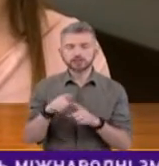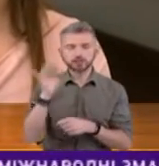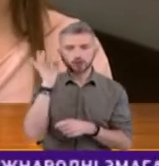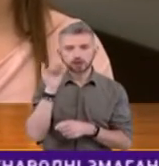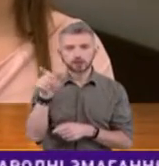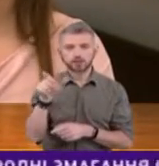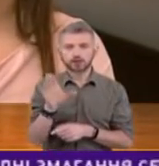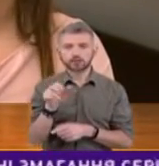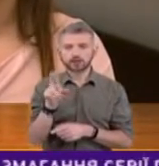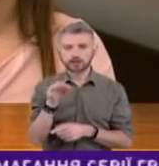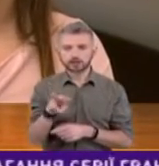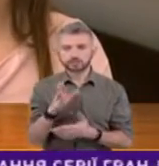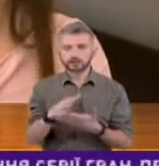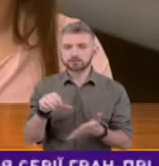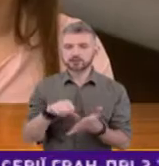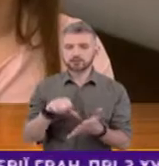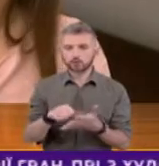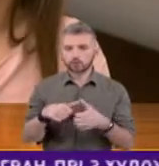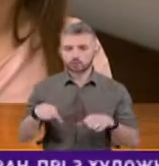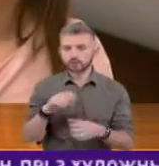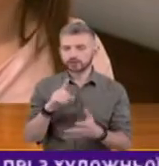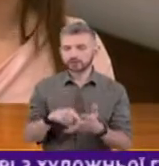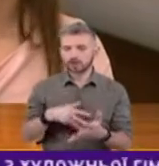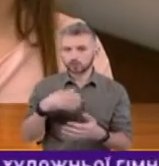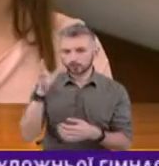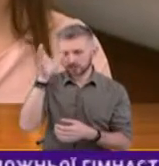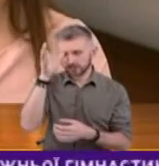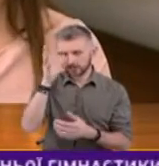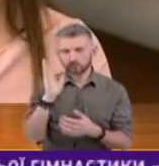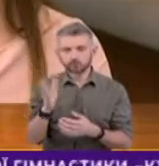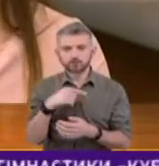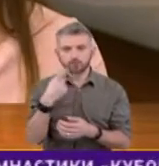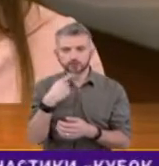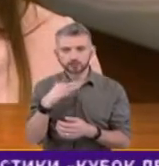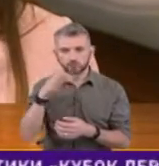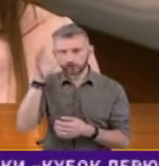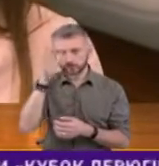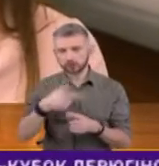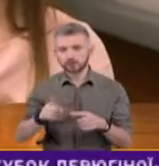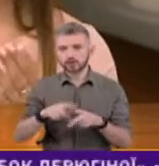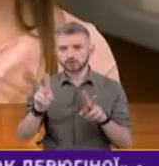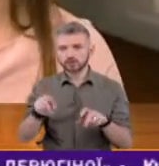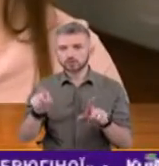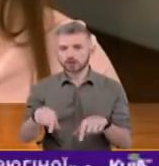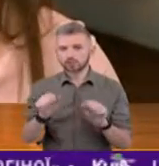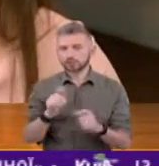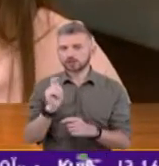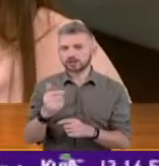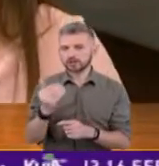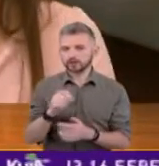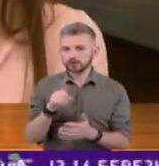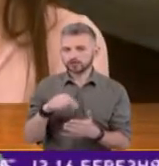пан Вадим є представником комісії з питань освіти, тож ми сьогодні обов'язково будемо говорити про освіту, і на цю тему також можете ставити ваші питання.